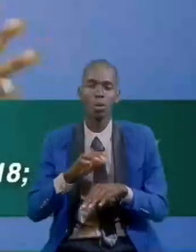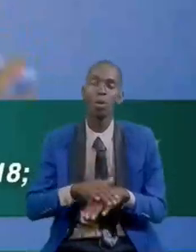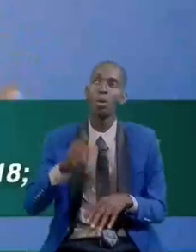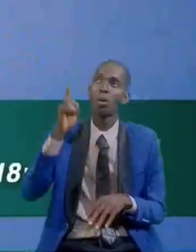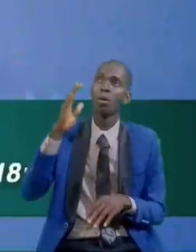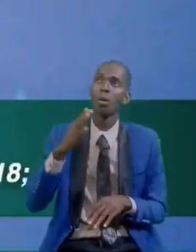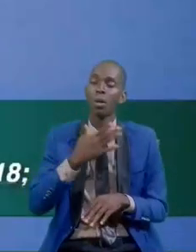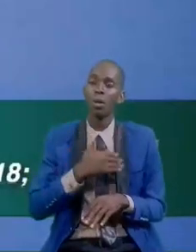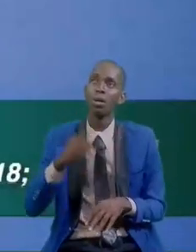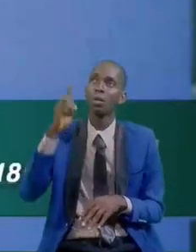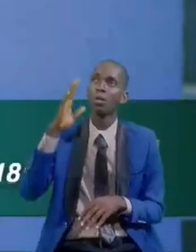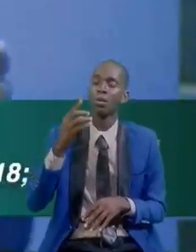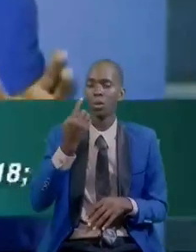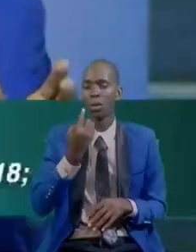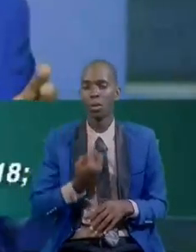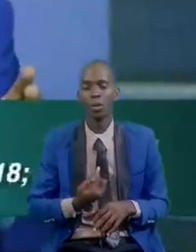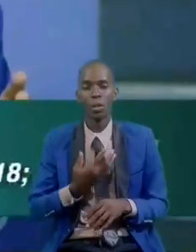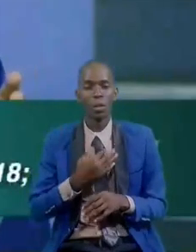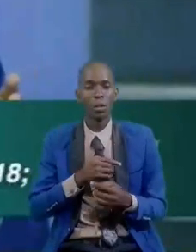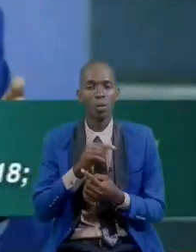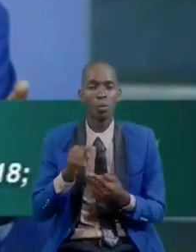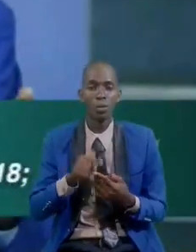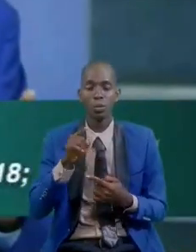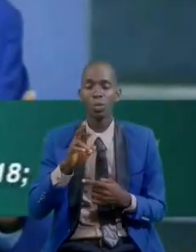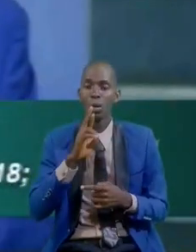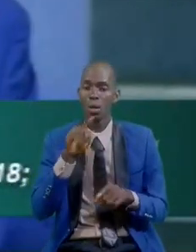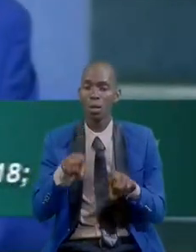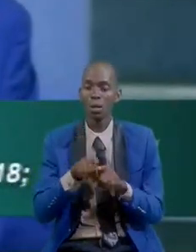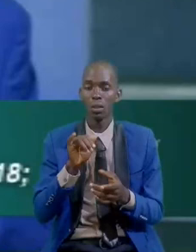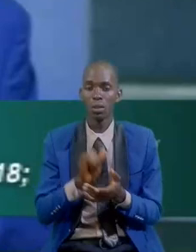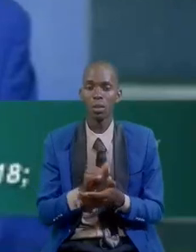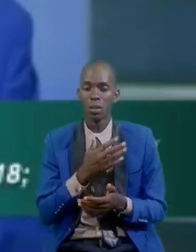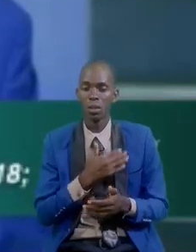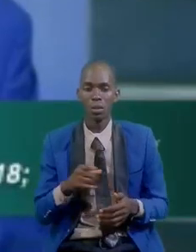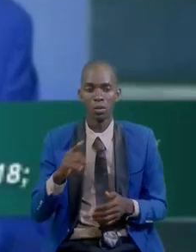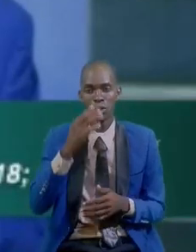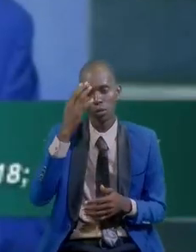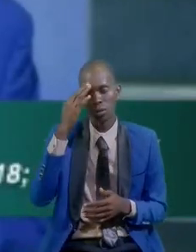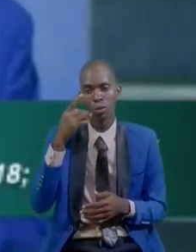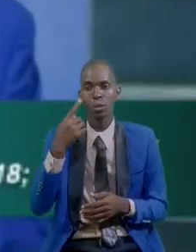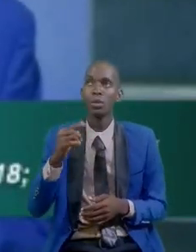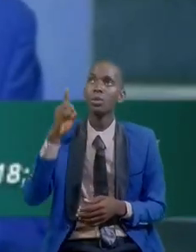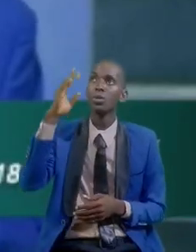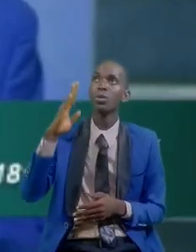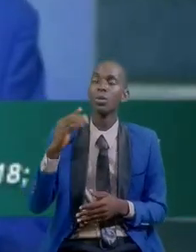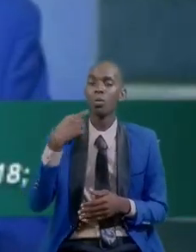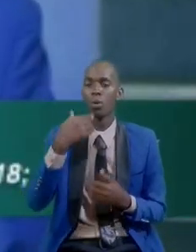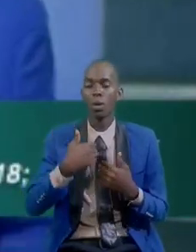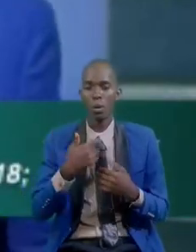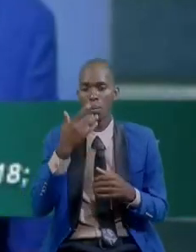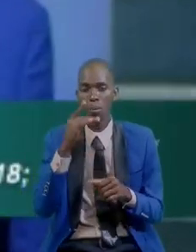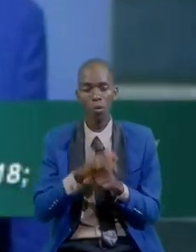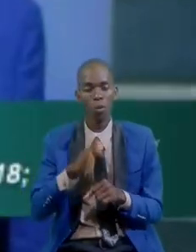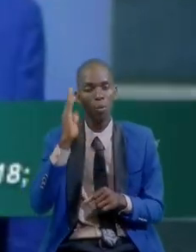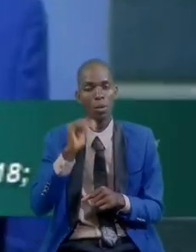Dieu et sur Dieu seul. Et quand tu le fais ainsi et tu sais que le Dieu qui a fait la promesse ne peut